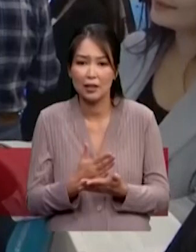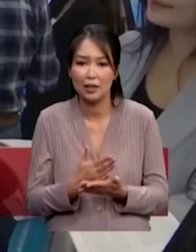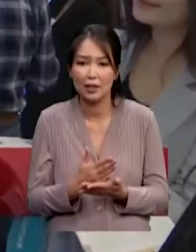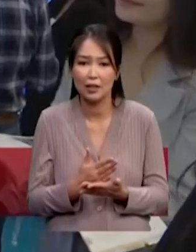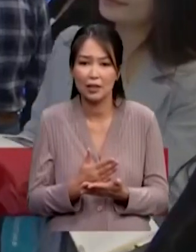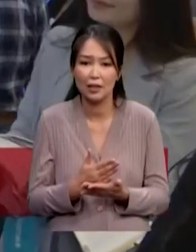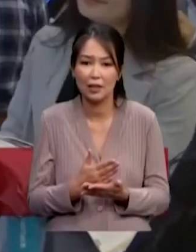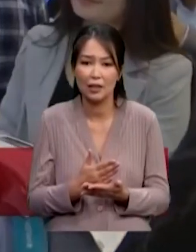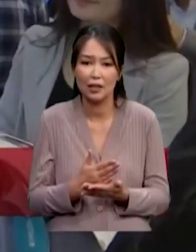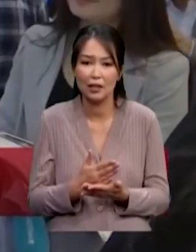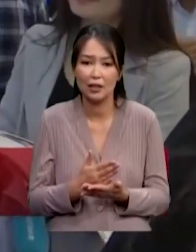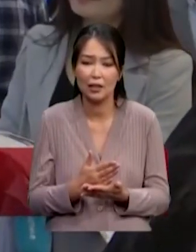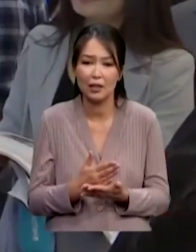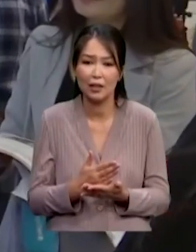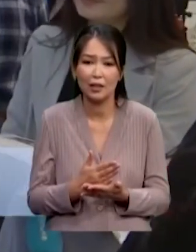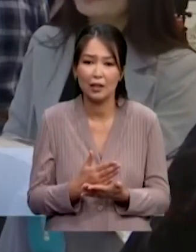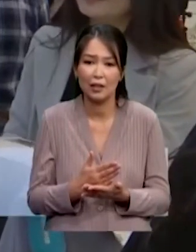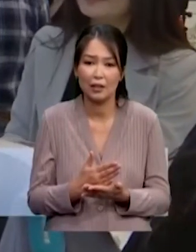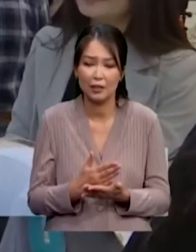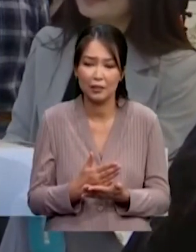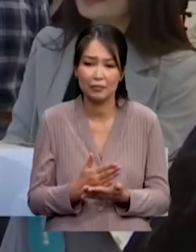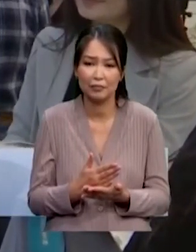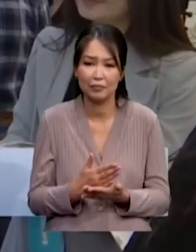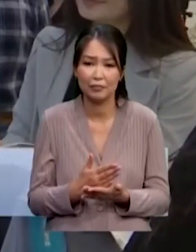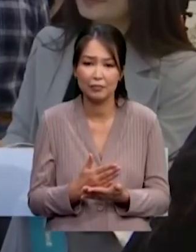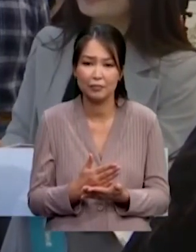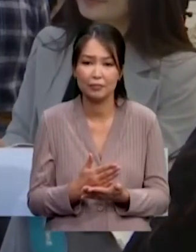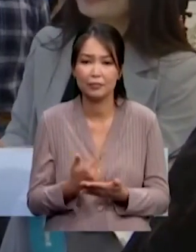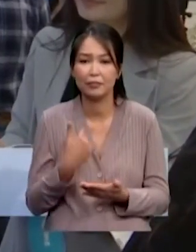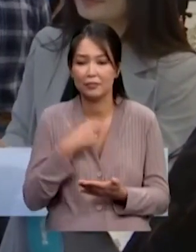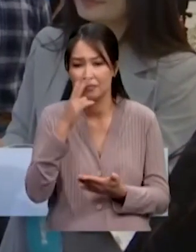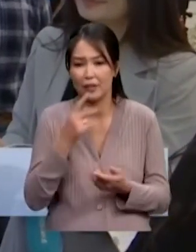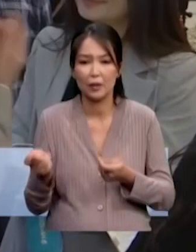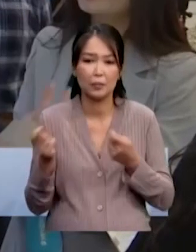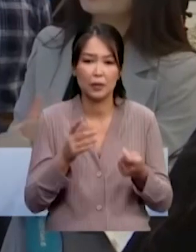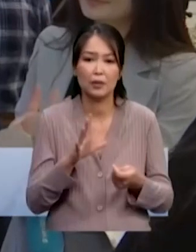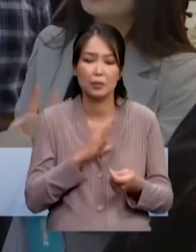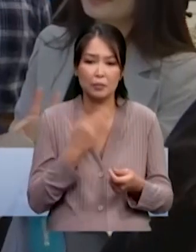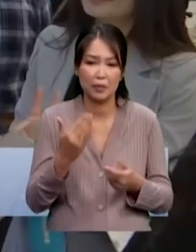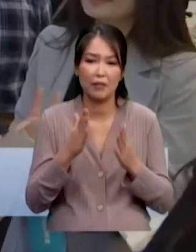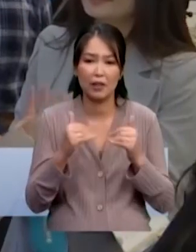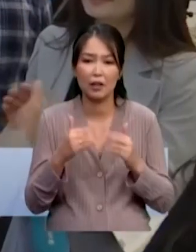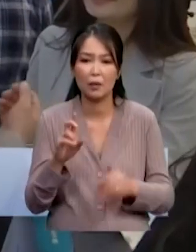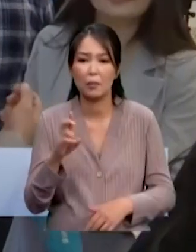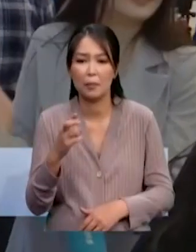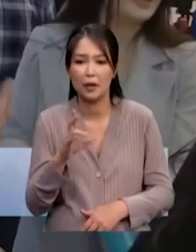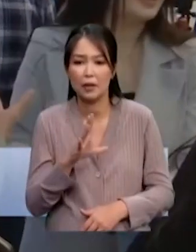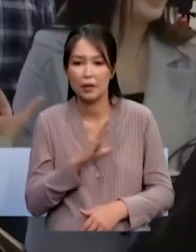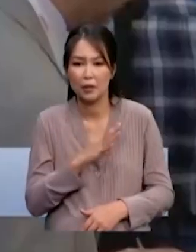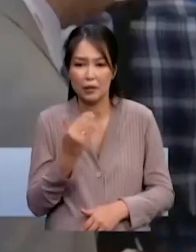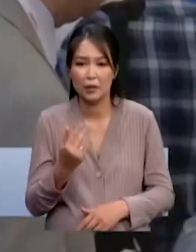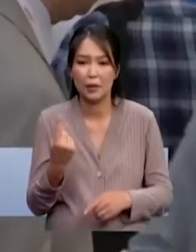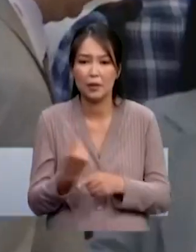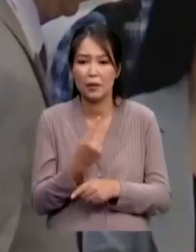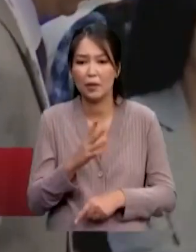ай назад я привозил своих детей старших сюда в лагерь в Боровой. Они приехали в первый раз,